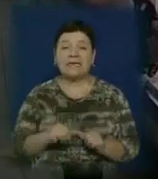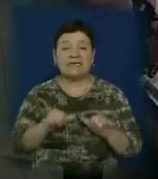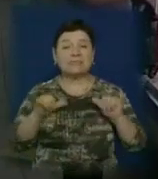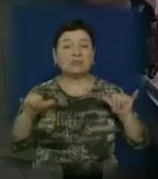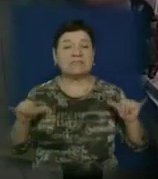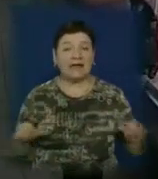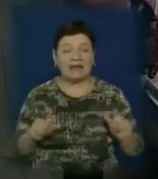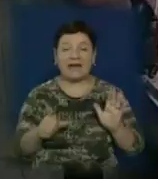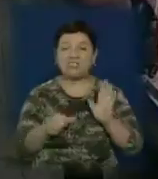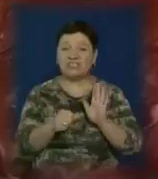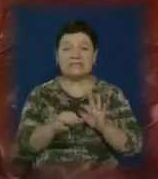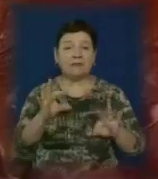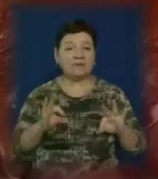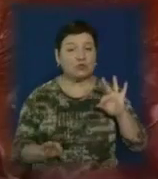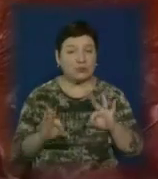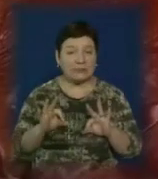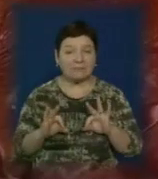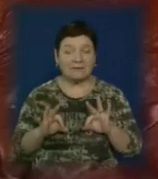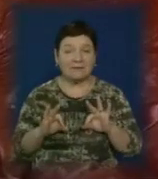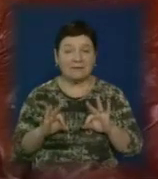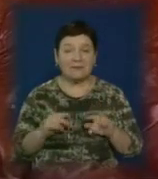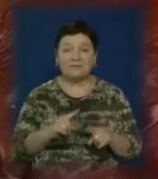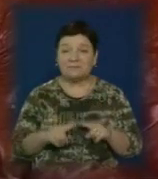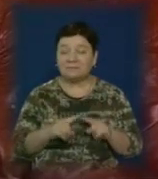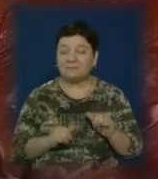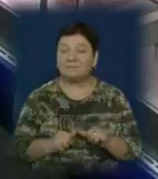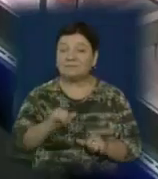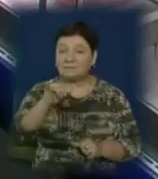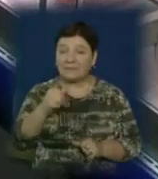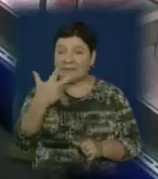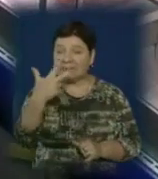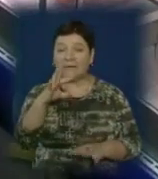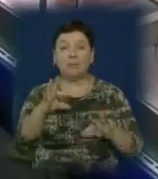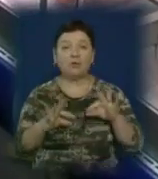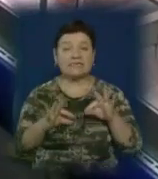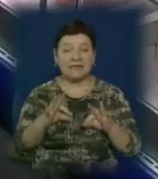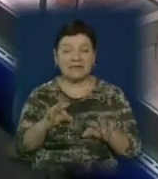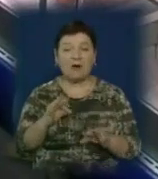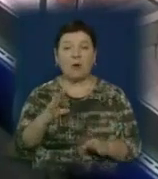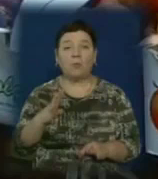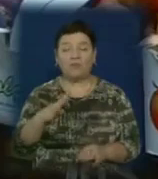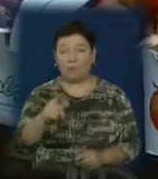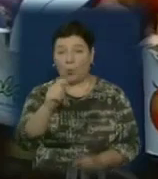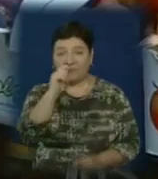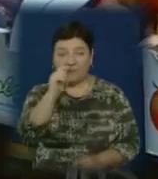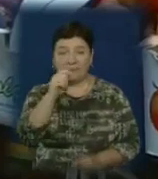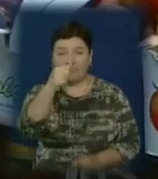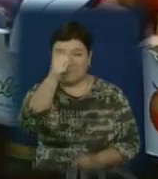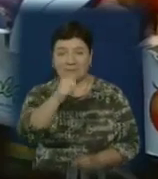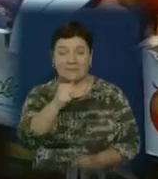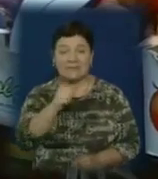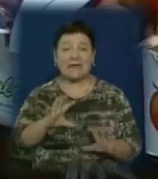більш ніж на 6%. Значний стрибок вартості на понад 3% стався у квітні. За